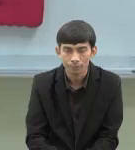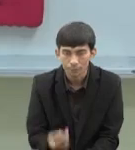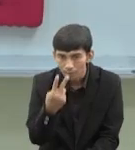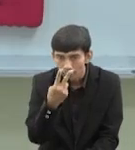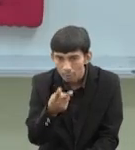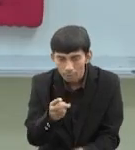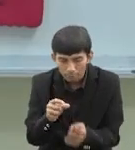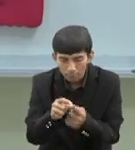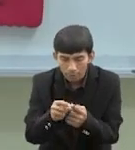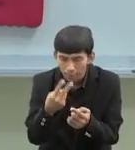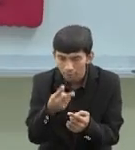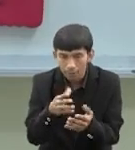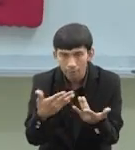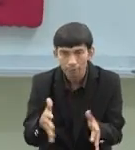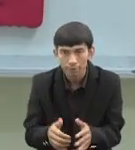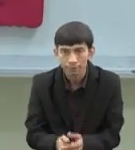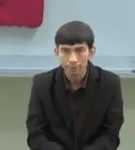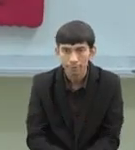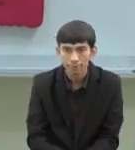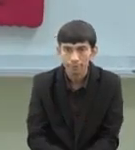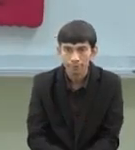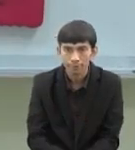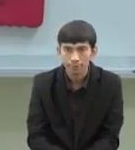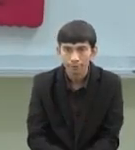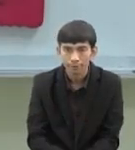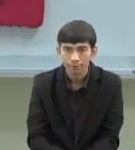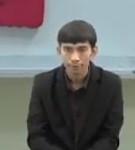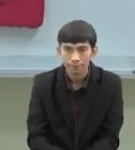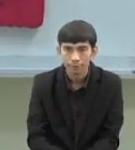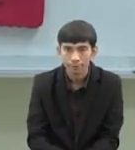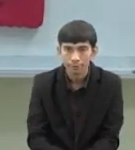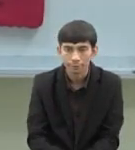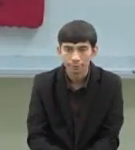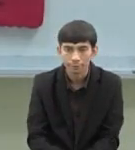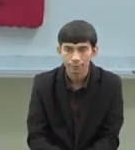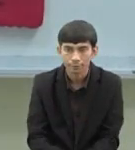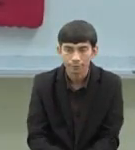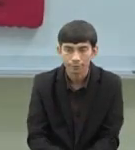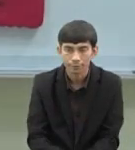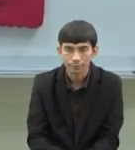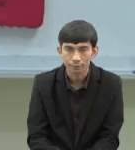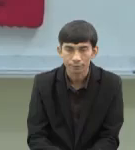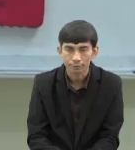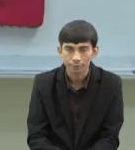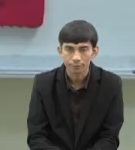Con hổ mơ bịa khơi nữa con. Cha cứ bịa. Đôn tà.